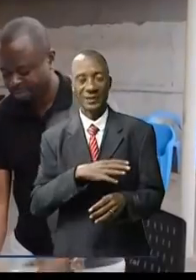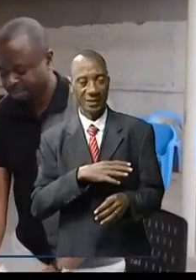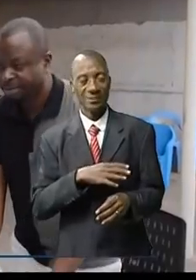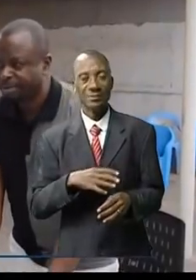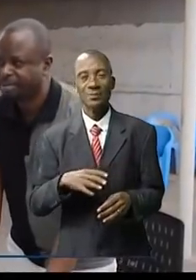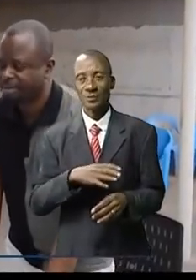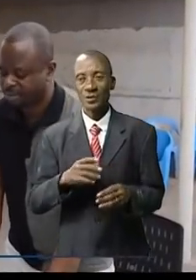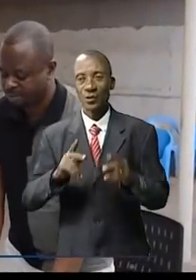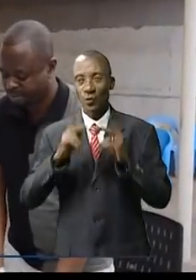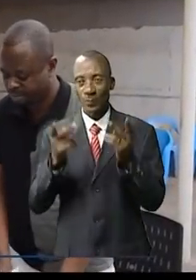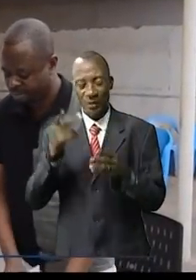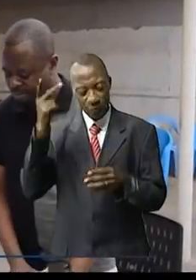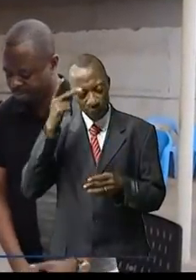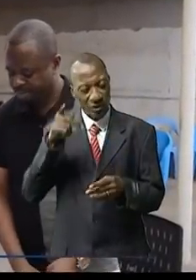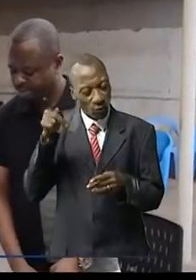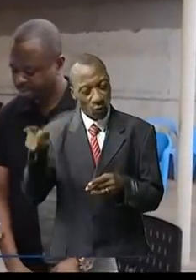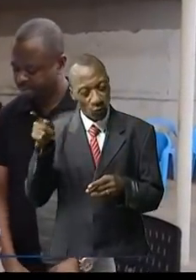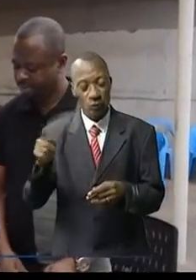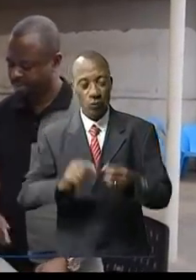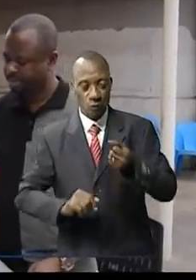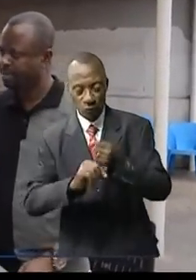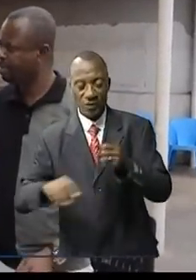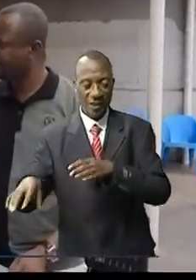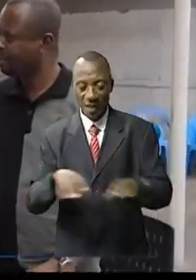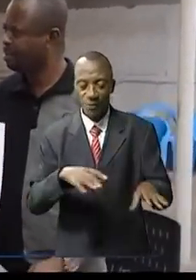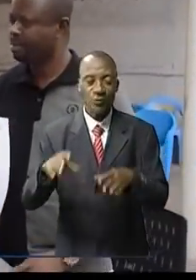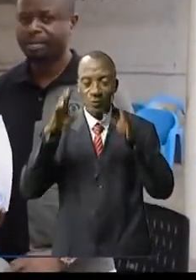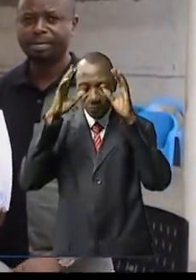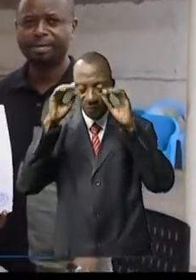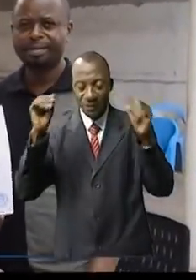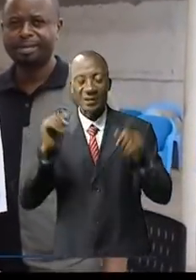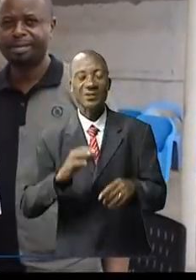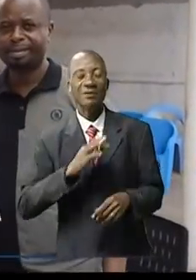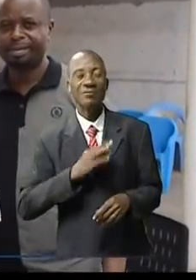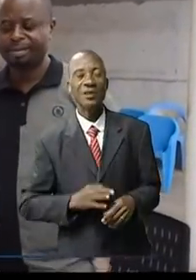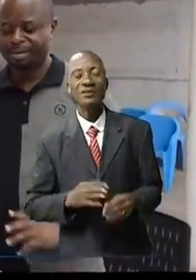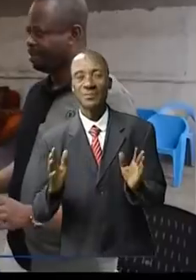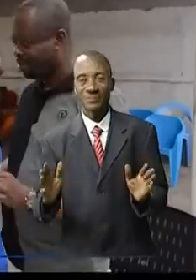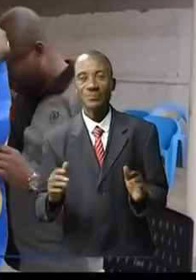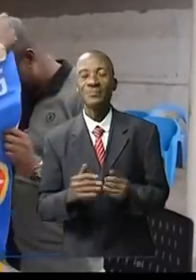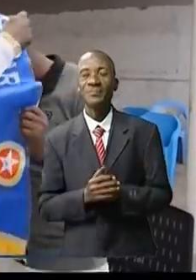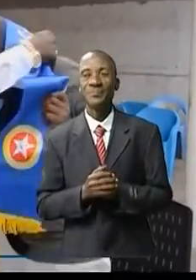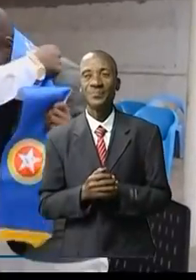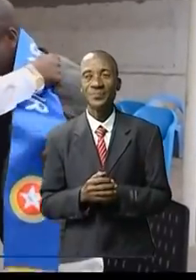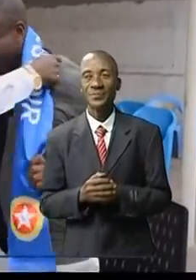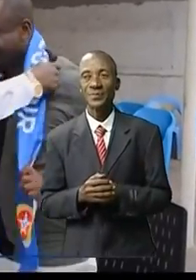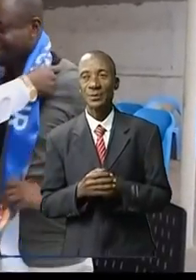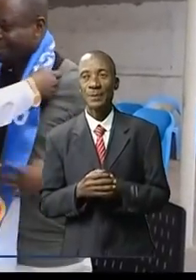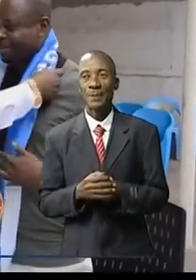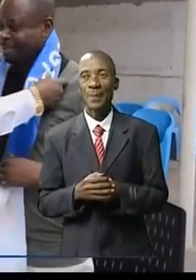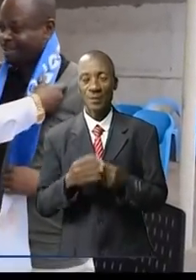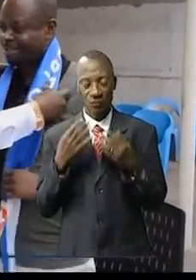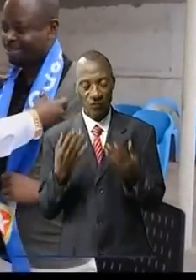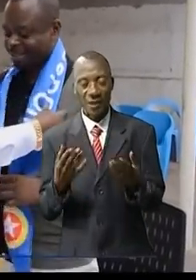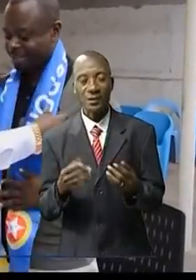les inviter à concrétiser la vision du chef de l'État qui entend faire de la République démocratique du Congo un pays émergent